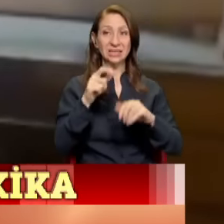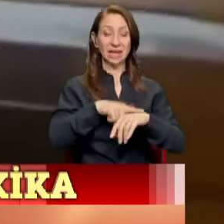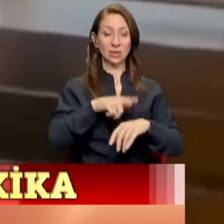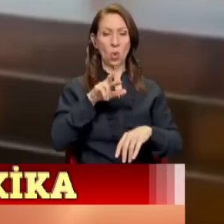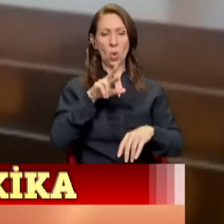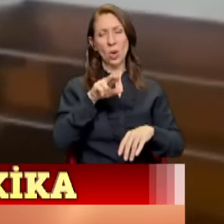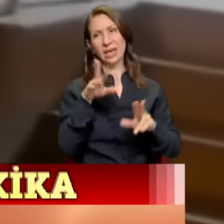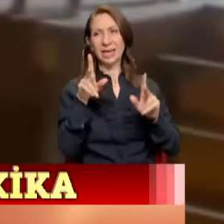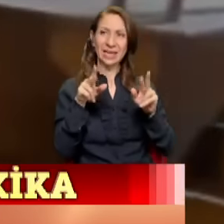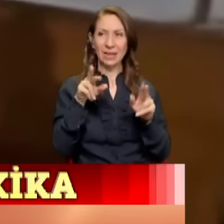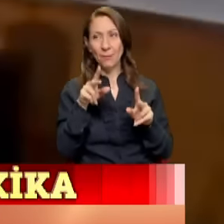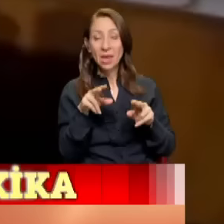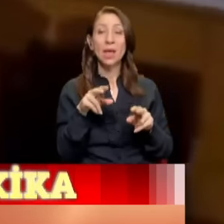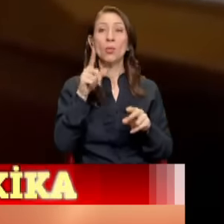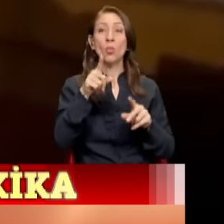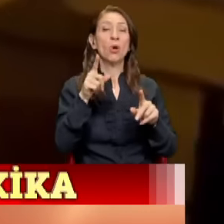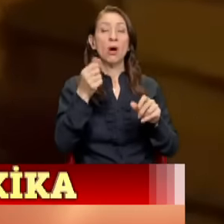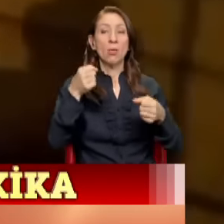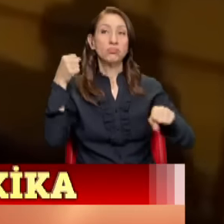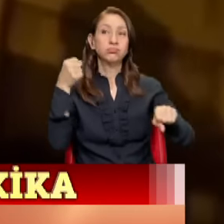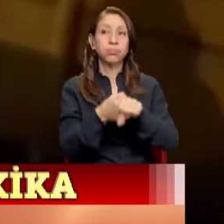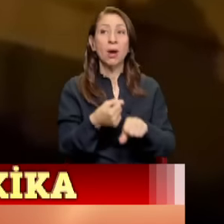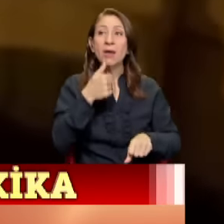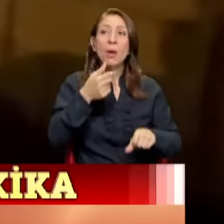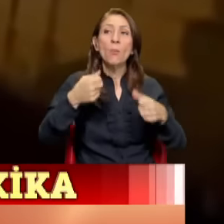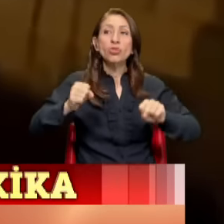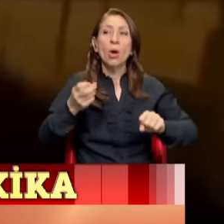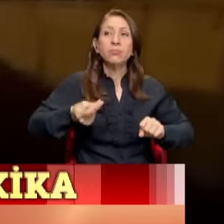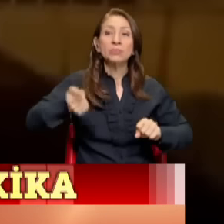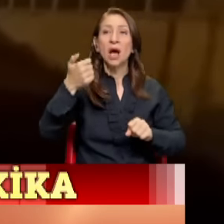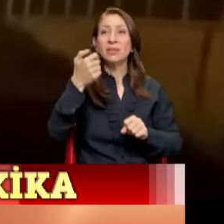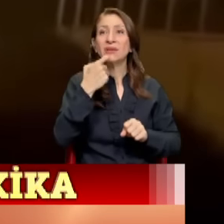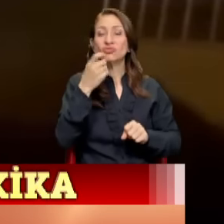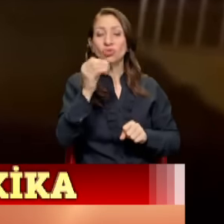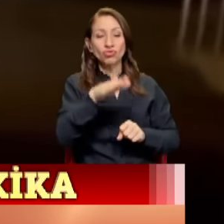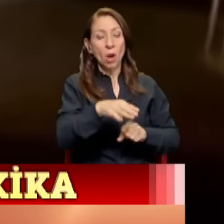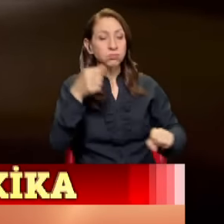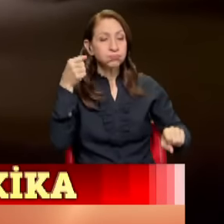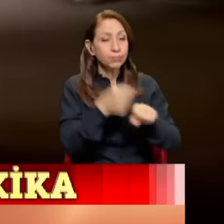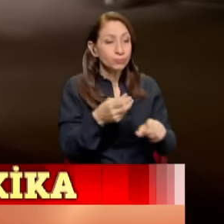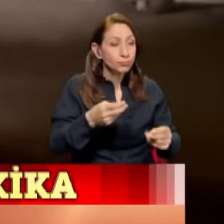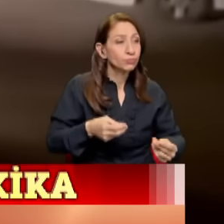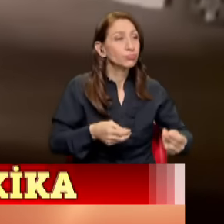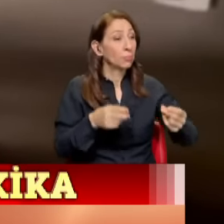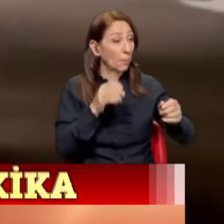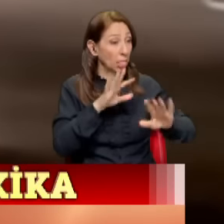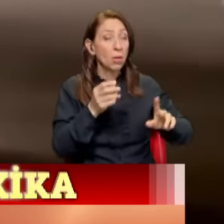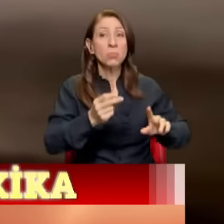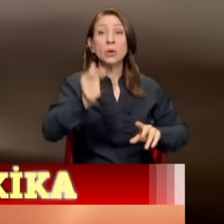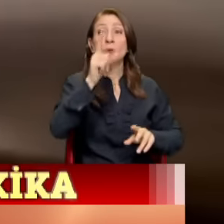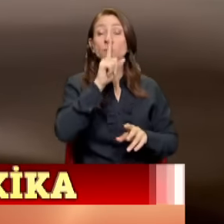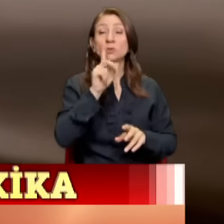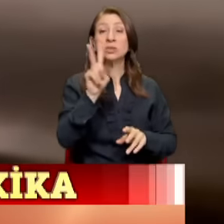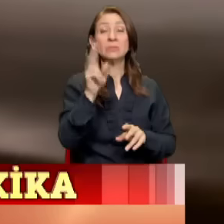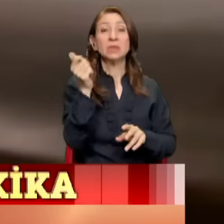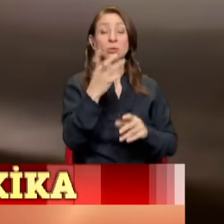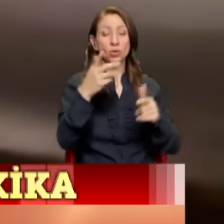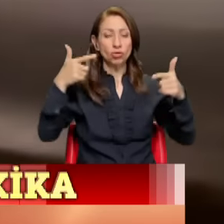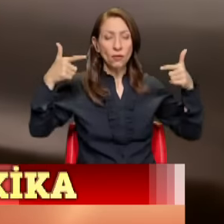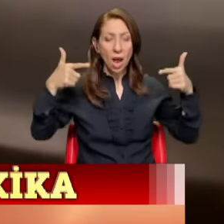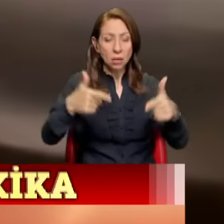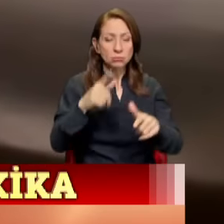12 sularında bu kaza meydana geldi 6 yaşındaki çocuğa çarpıp kaçmışlardı 120 adet güvenlik